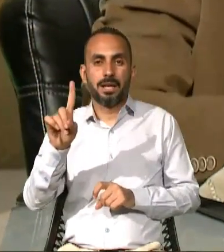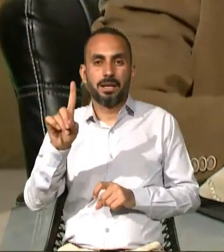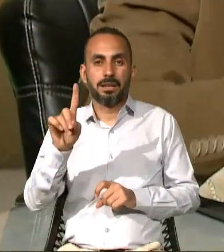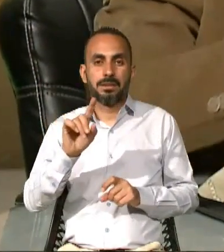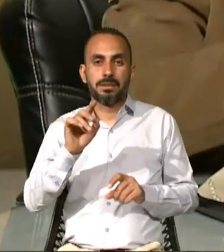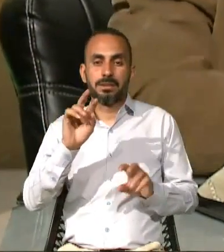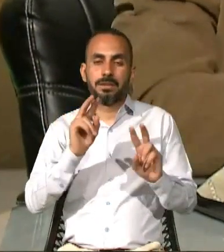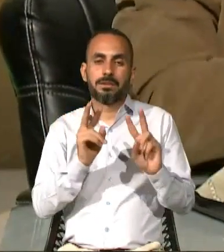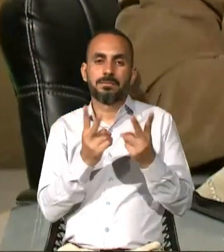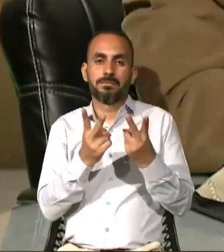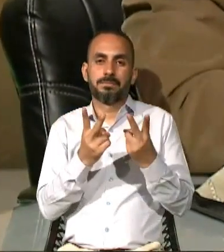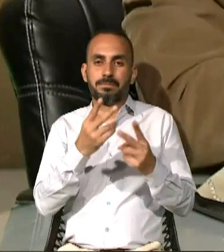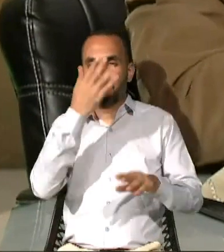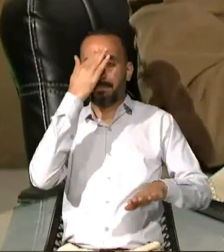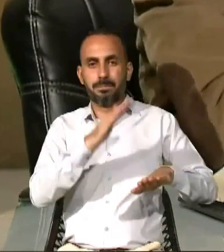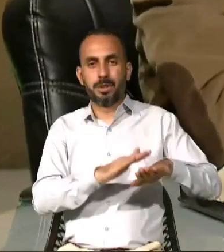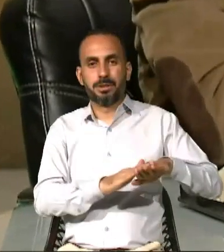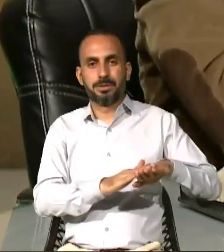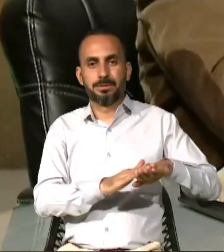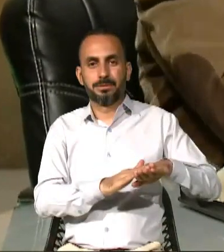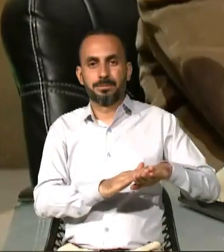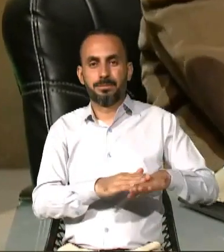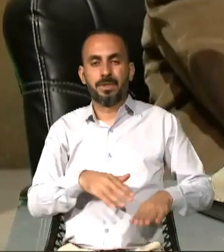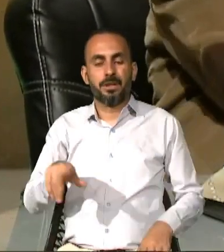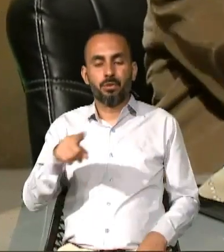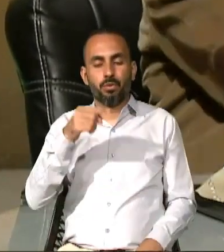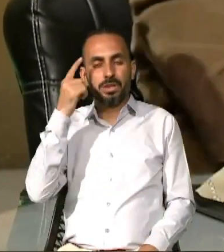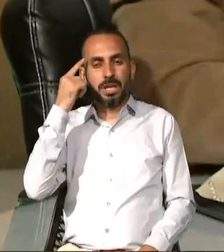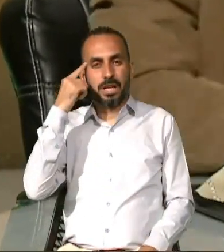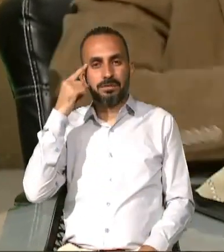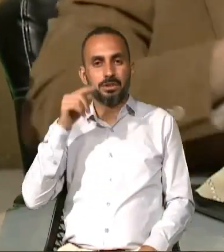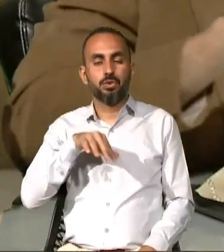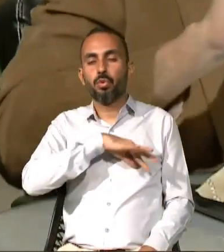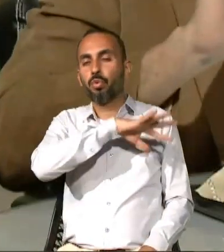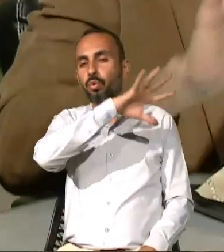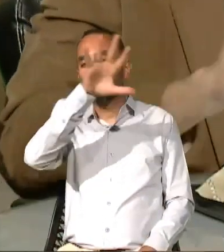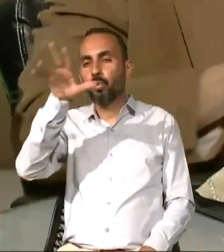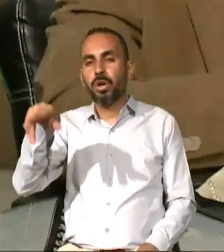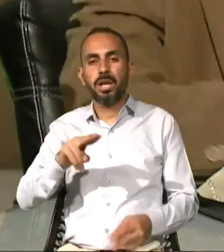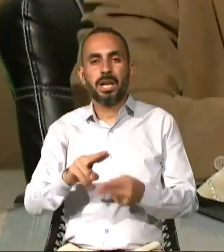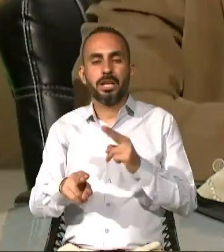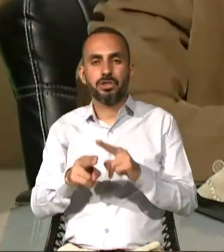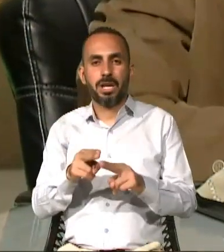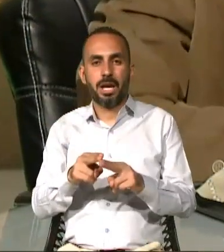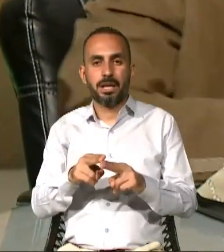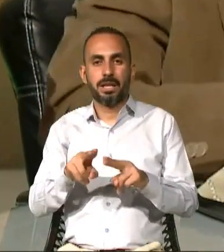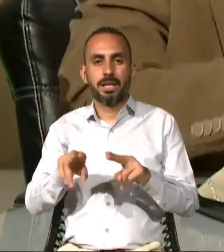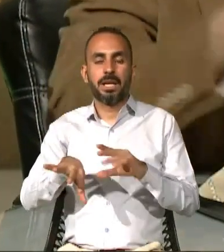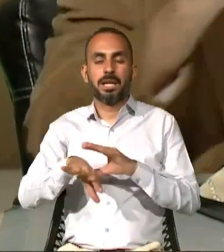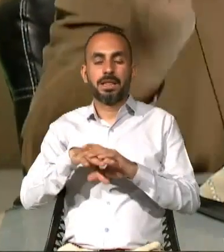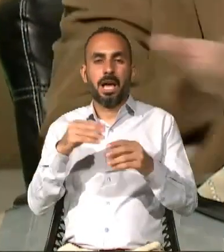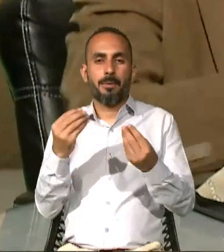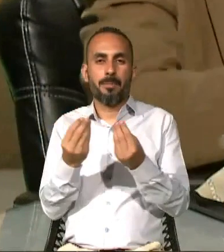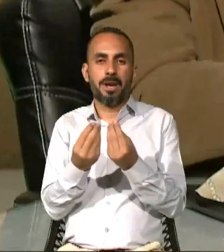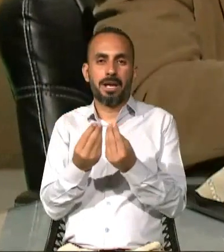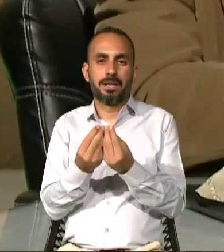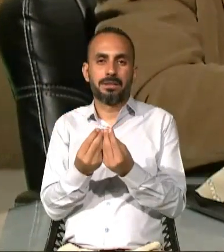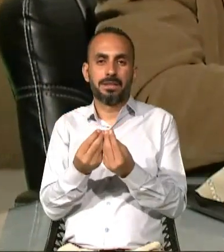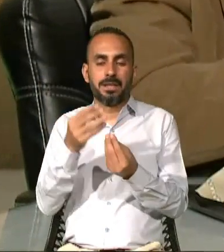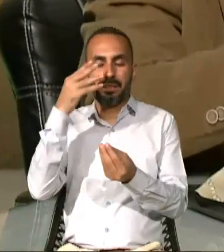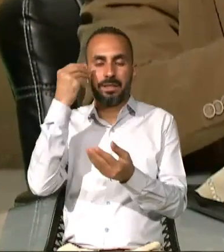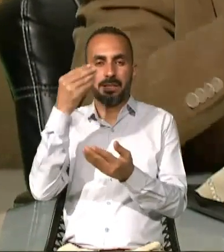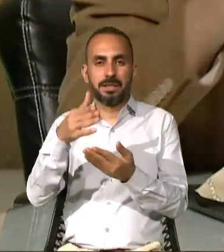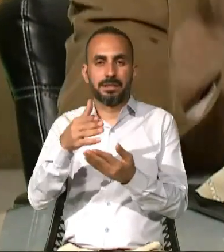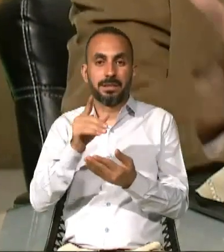الاشياء تعمل معا للخير للذين يحبون الله. الكورونا مش خير لكن كل الأحداث